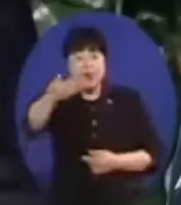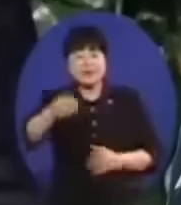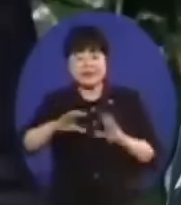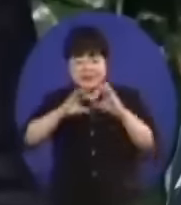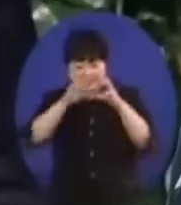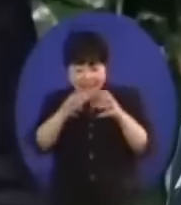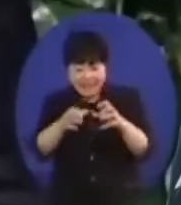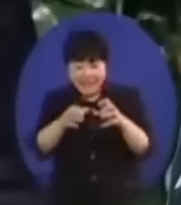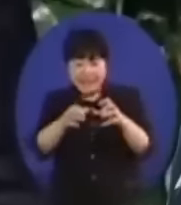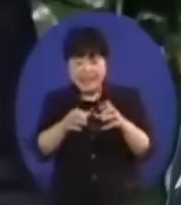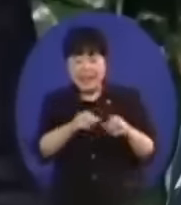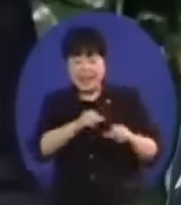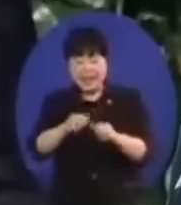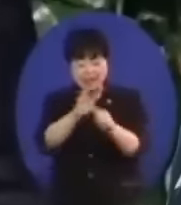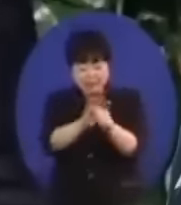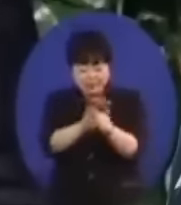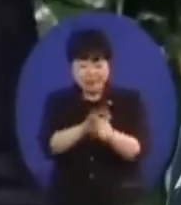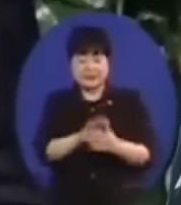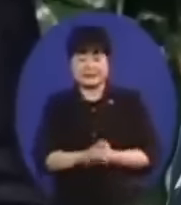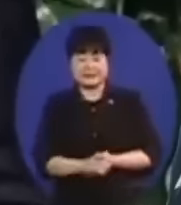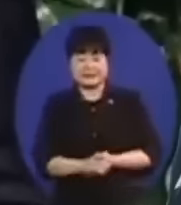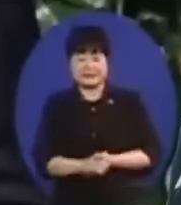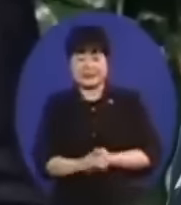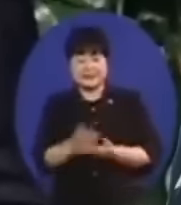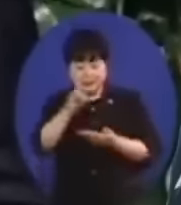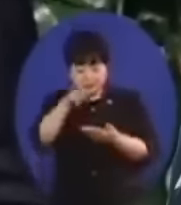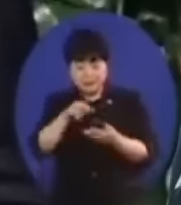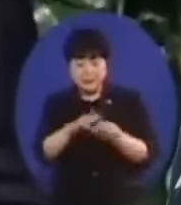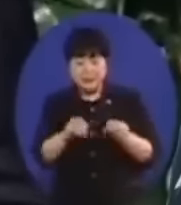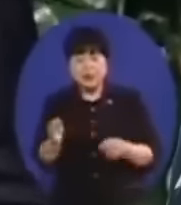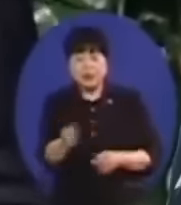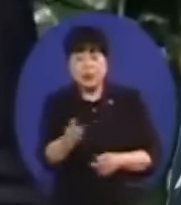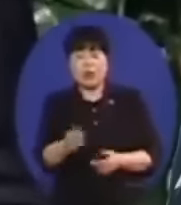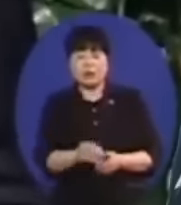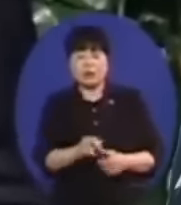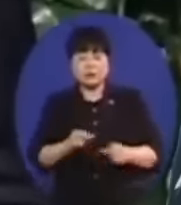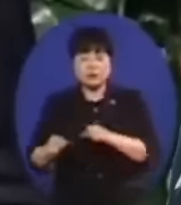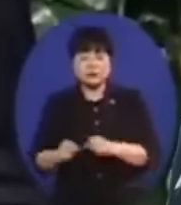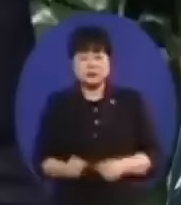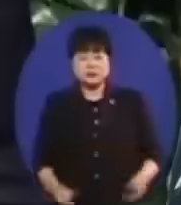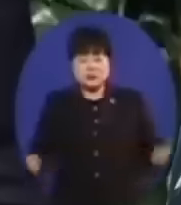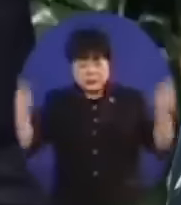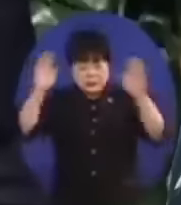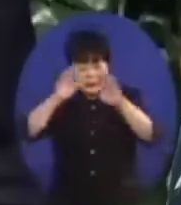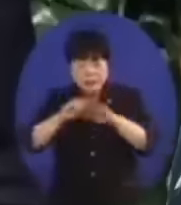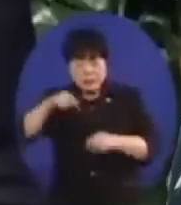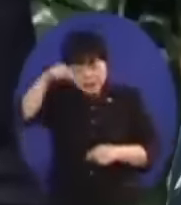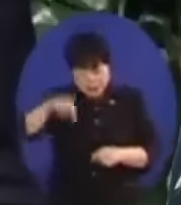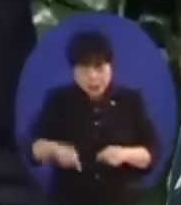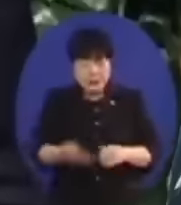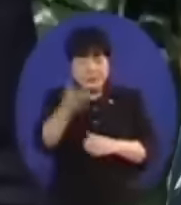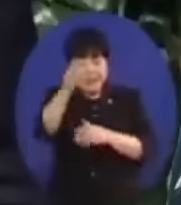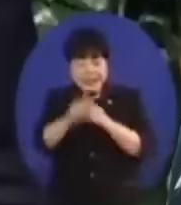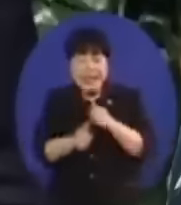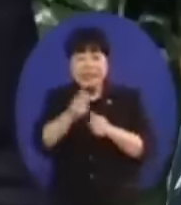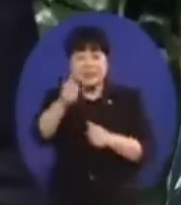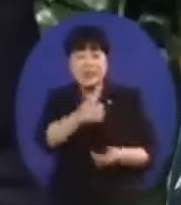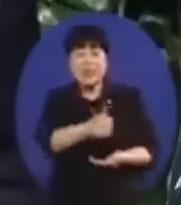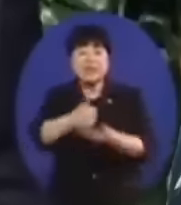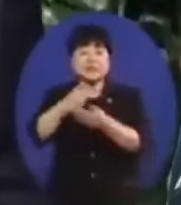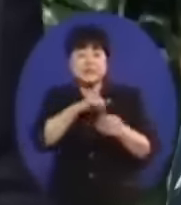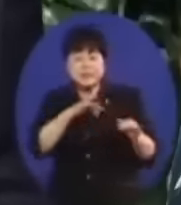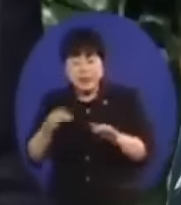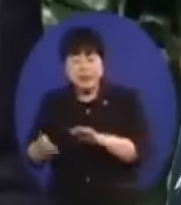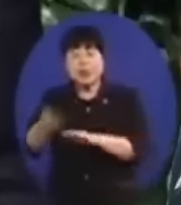세계가 역사한 것입니다. 성경에 보면 땅이 공허하고 혼돈하며 흑암이 깊음 위에 있을 때 하나님의 신이